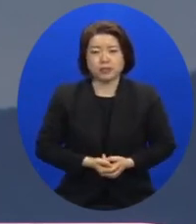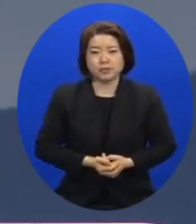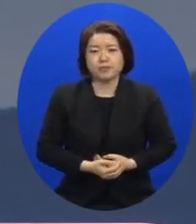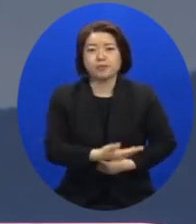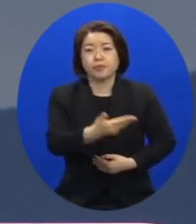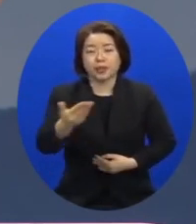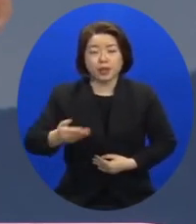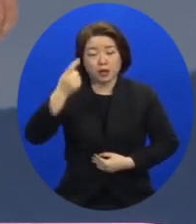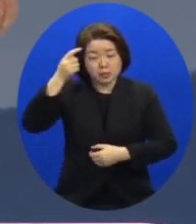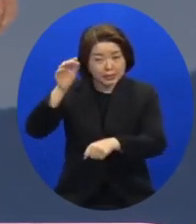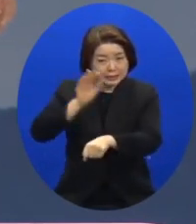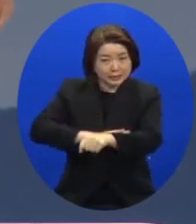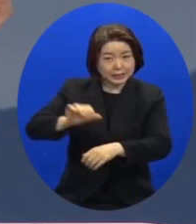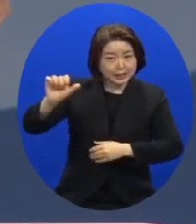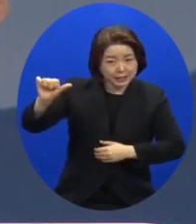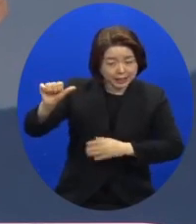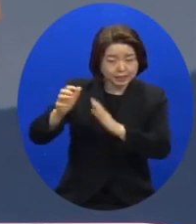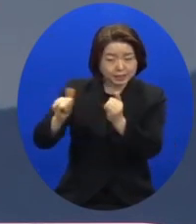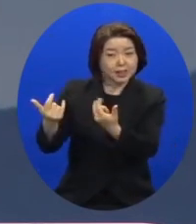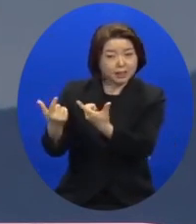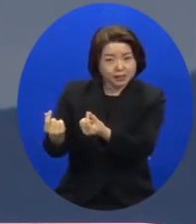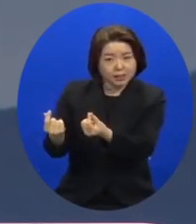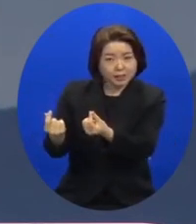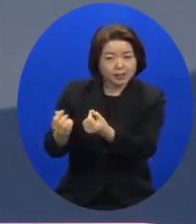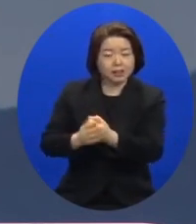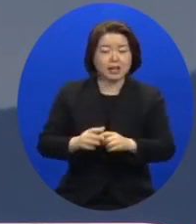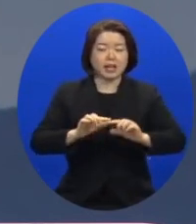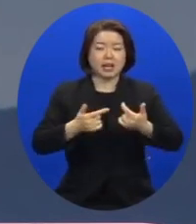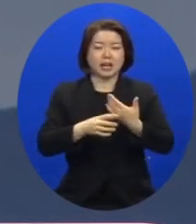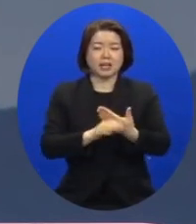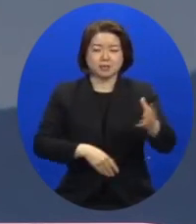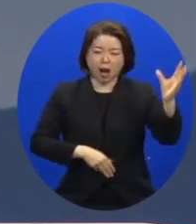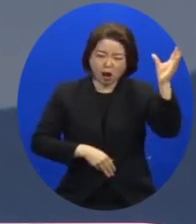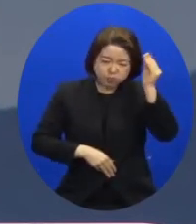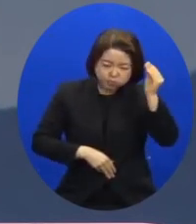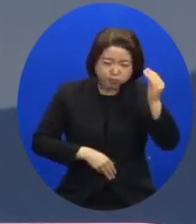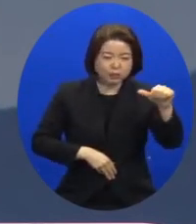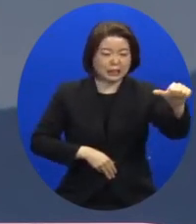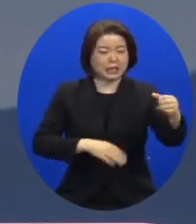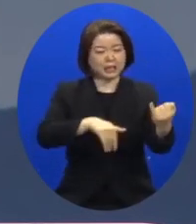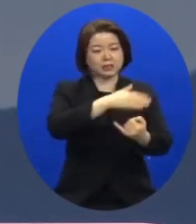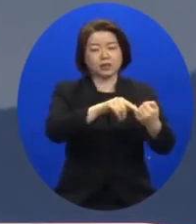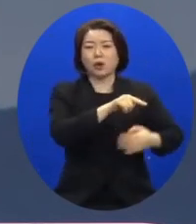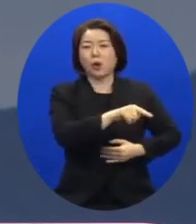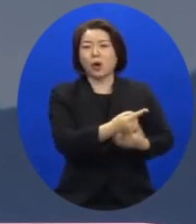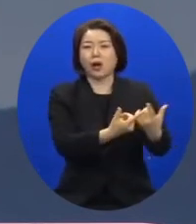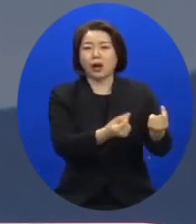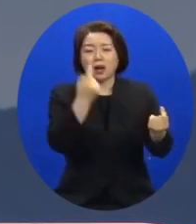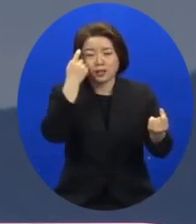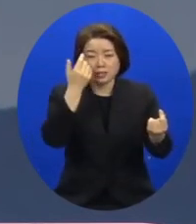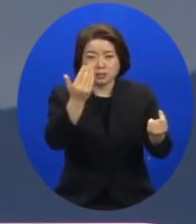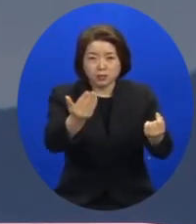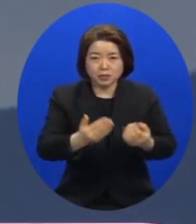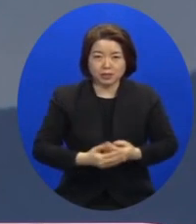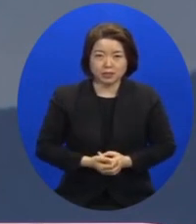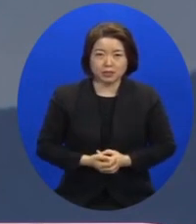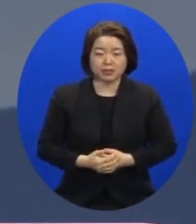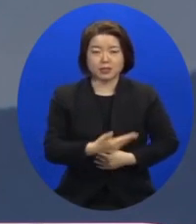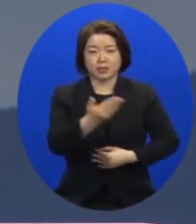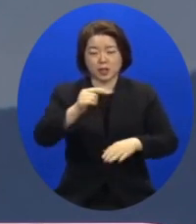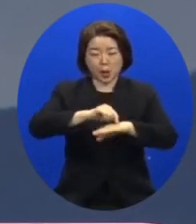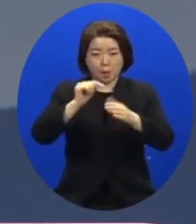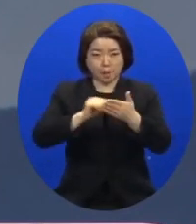여러분은 슬기로운 다섯 처녀가 씁니까 미련한 다섯 처녀 같습니까 여러분의 마음속에